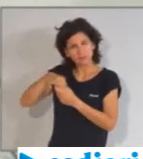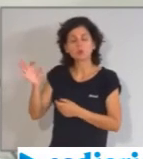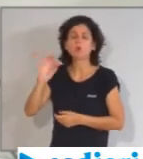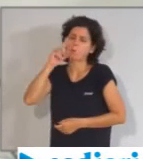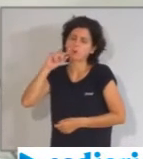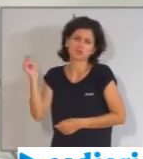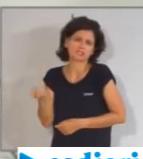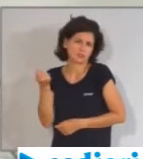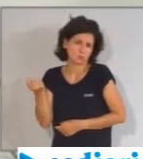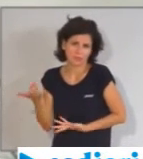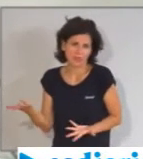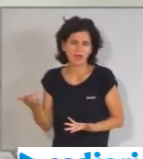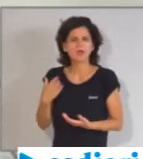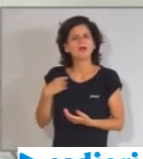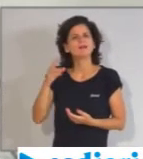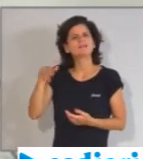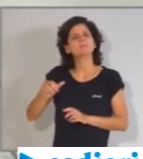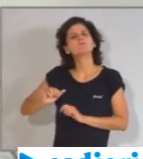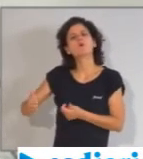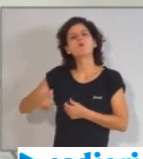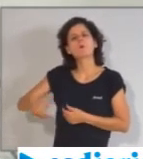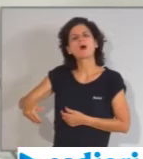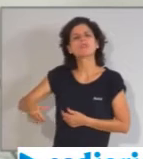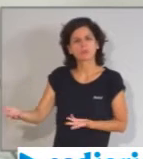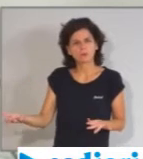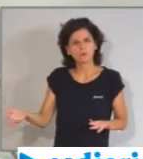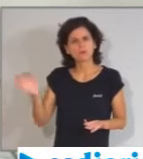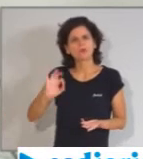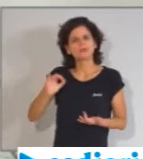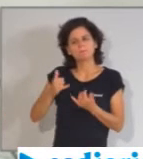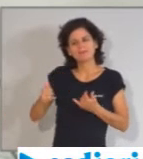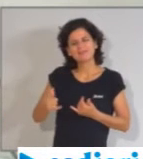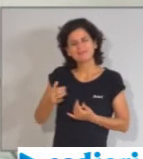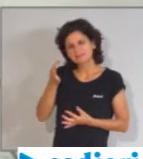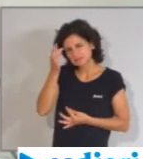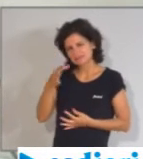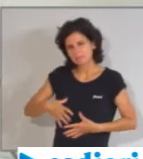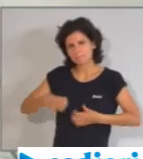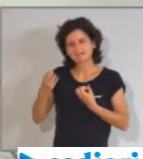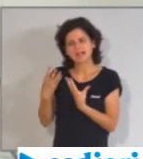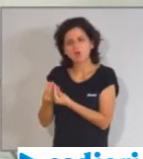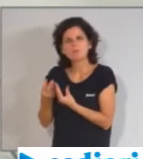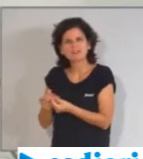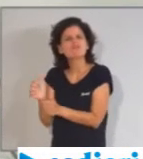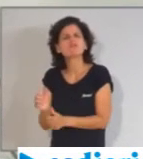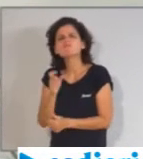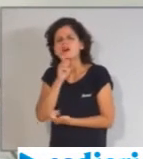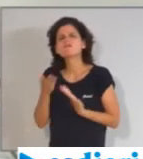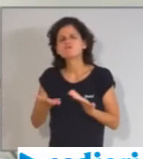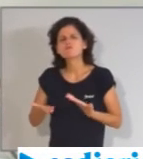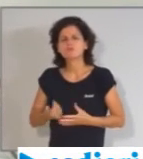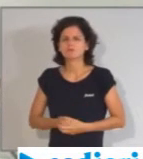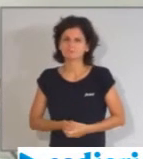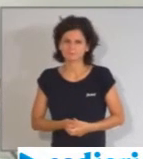prostituïdes, com se pot materialitzar també a nivell de mesures concretes i acompanyament a aquestes dones. Val.